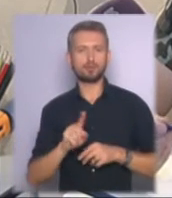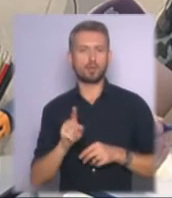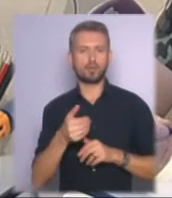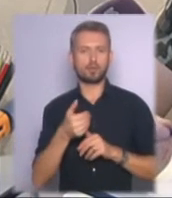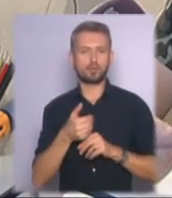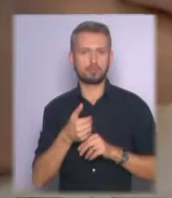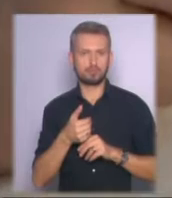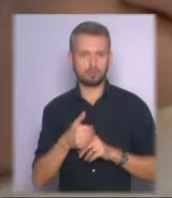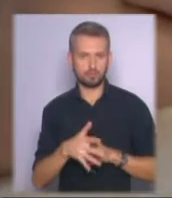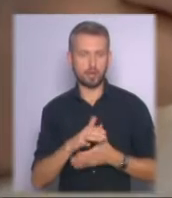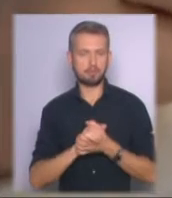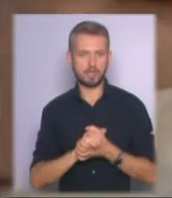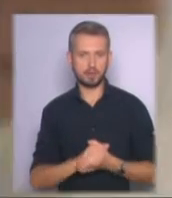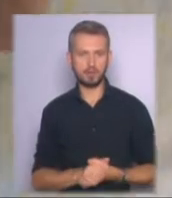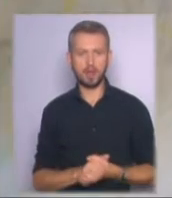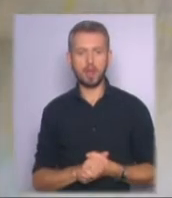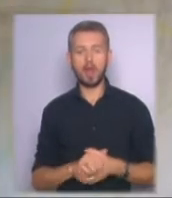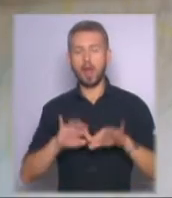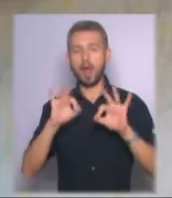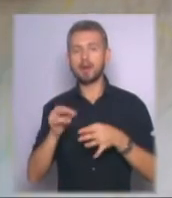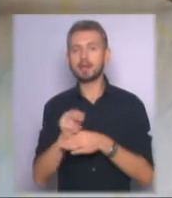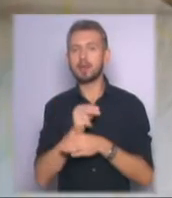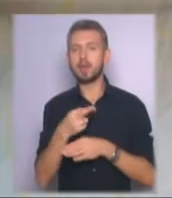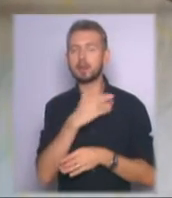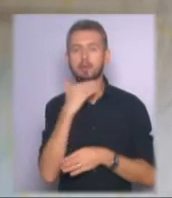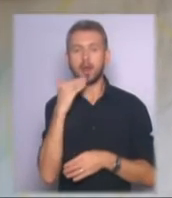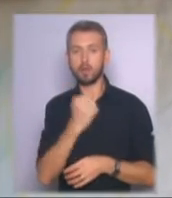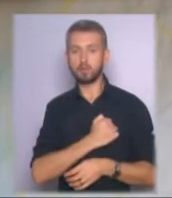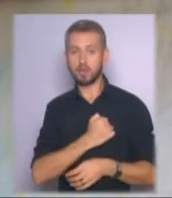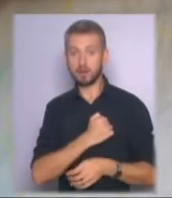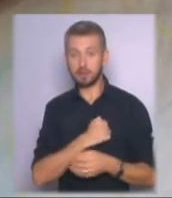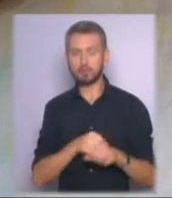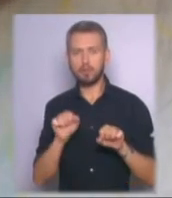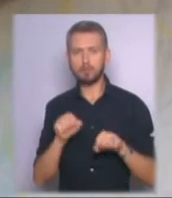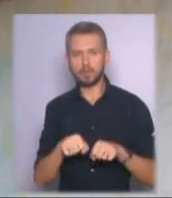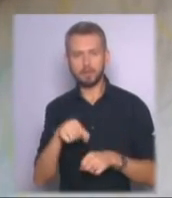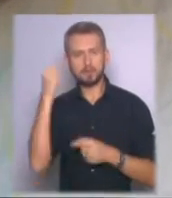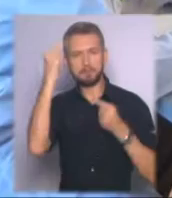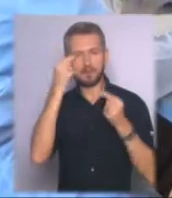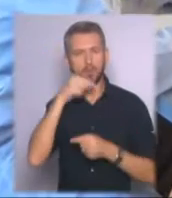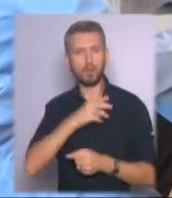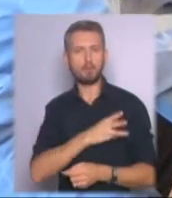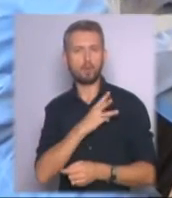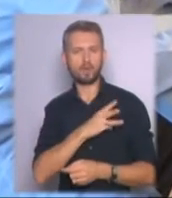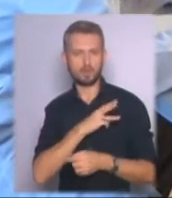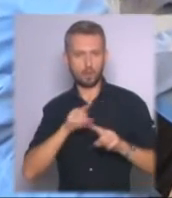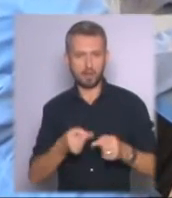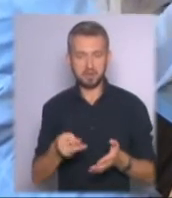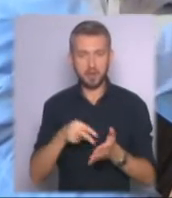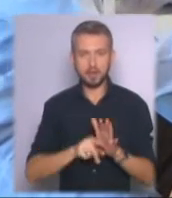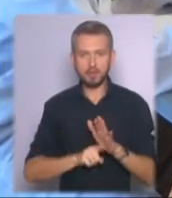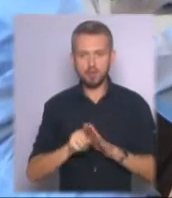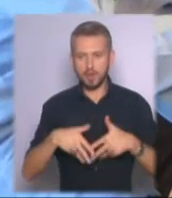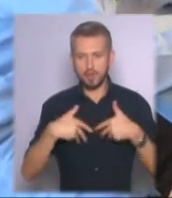йти к тому, що мир. Арт-терапія для багатьох бійців – ключ до психоемоційної реабілітації. Спочатку через образи та кольори на папір виривається